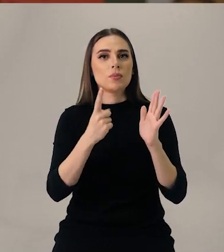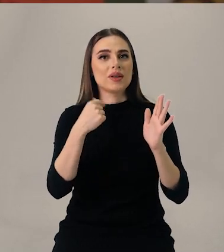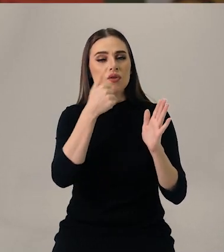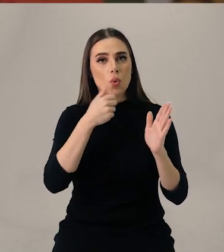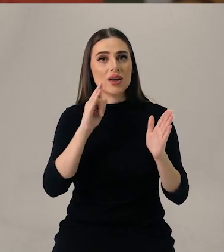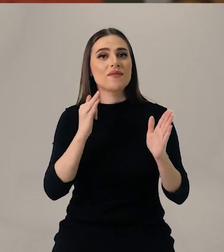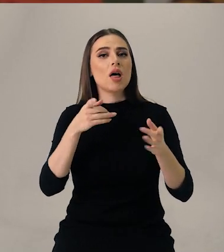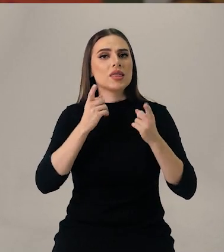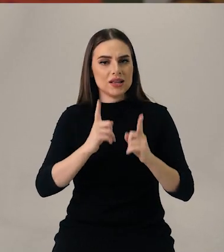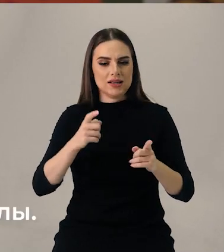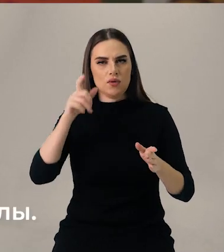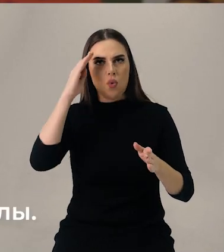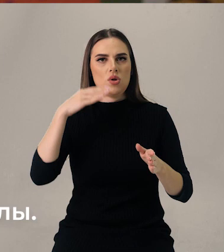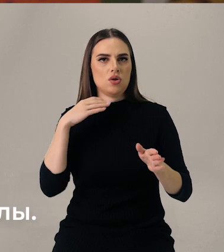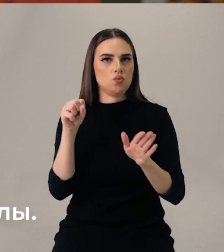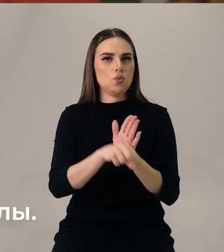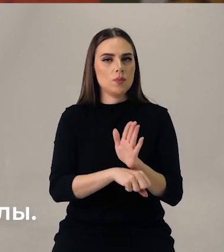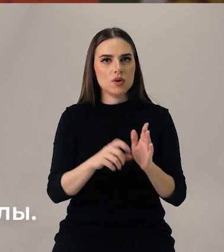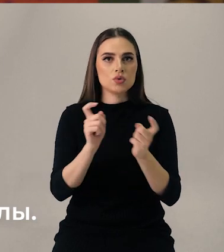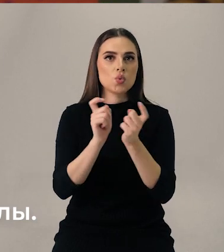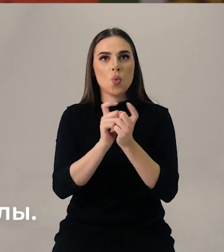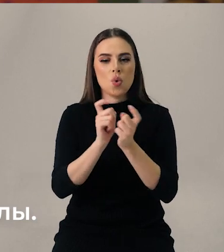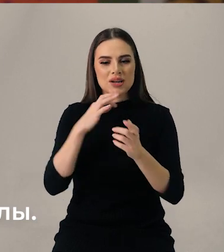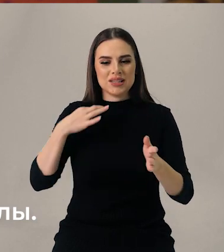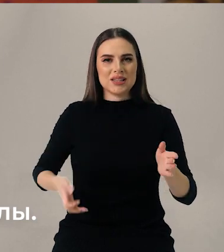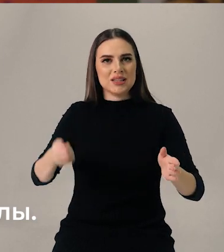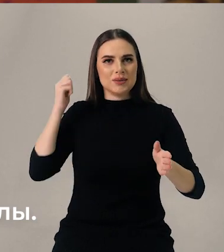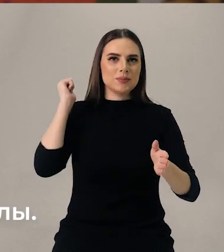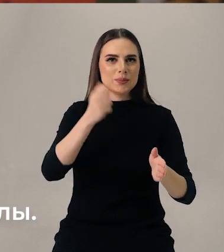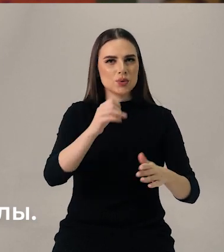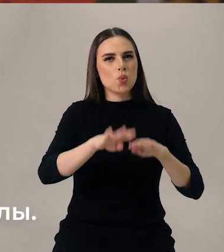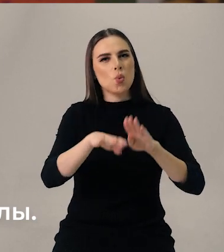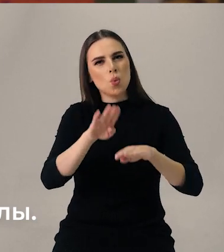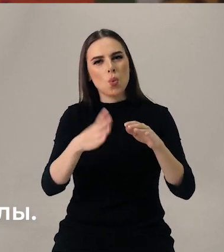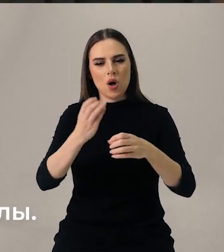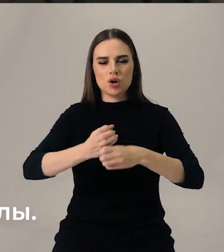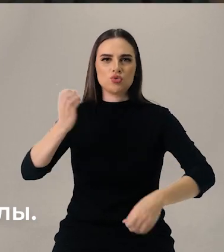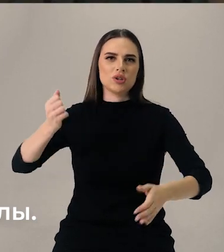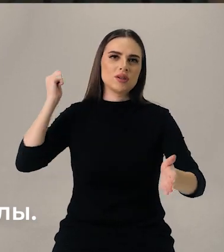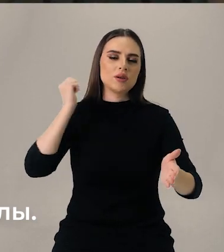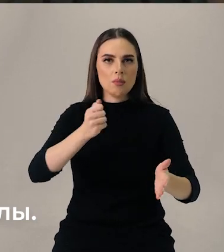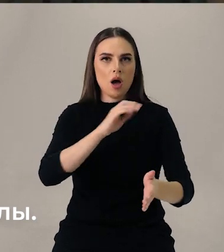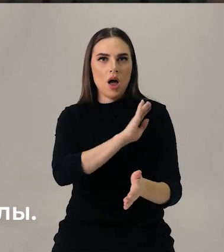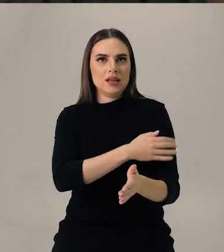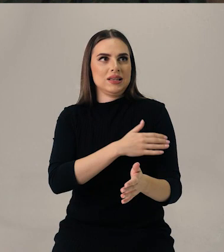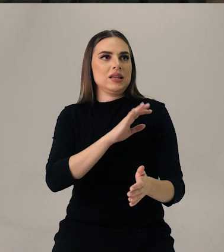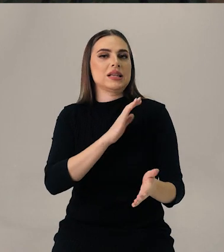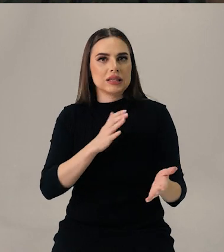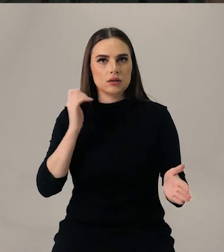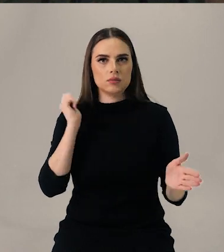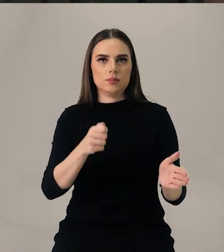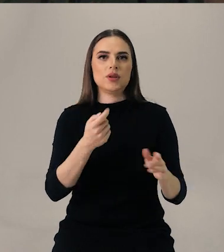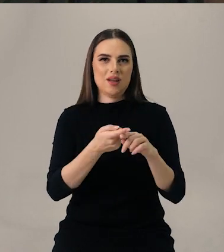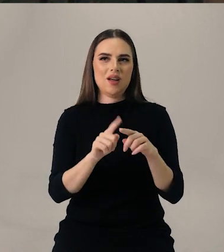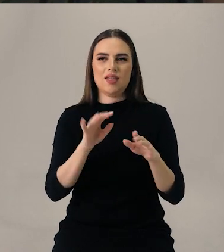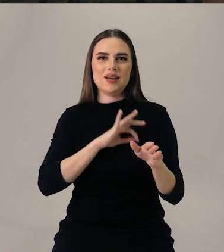Ивана действительно убил царь. В ходе ссоры Иван Грозный ударил сына не то рукой, не то концом жезла, но не рассчитал силы. Именно эту